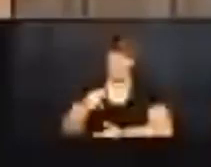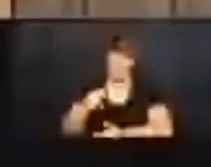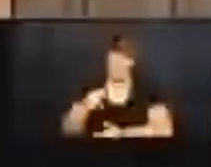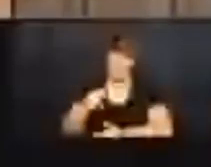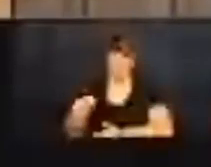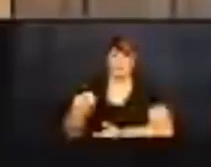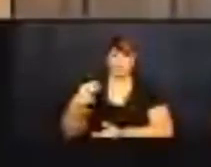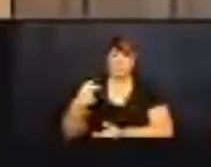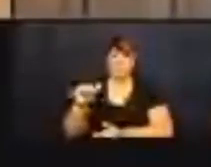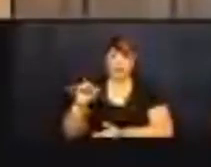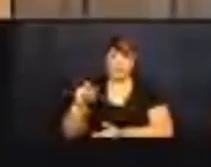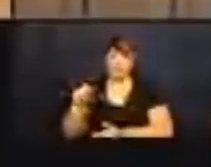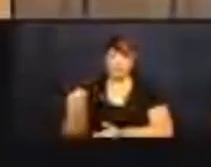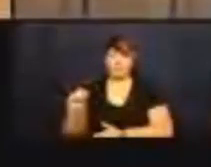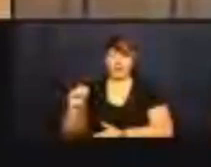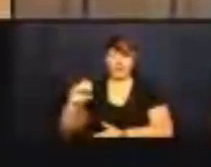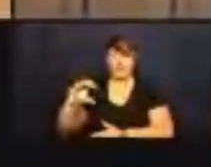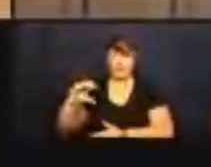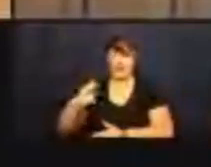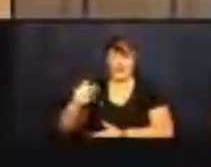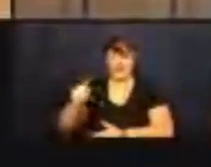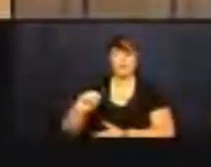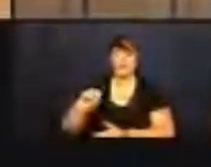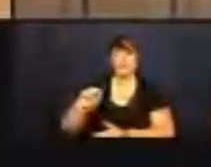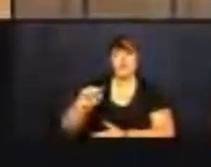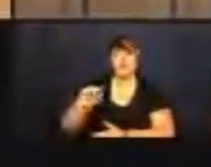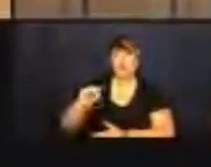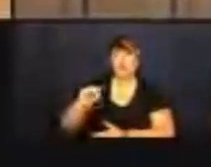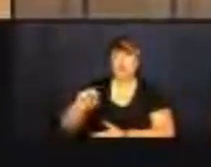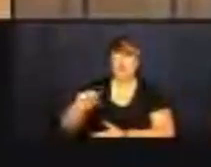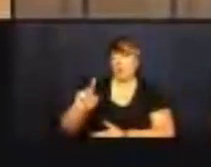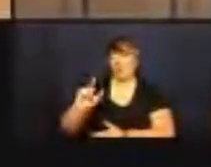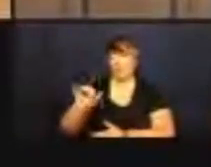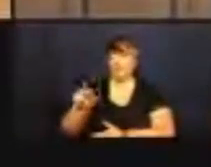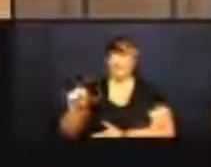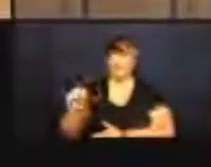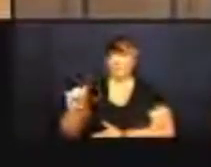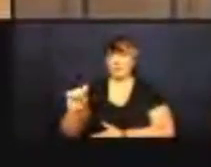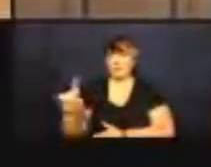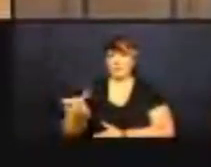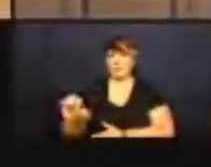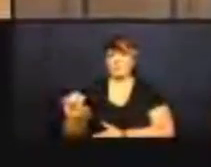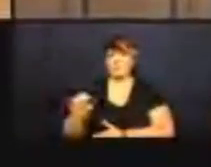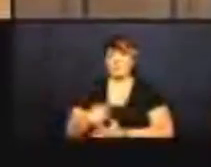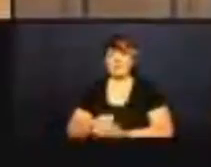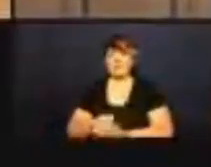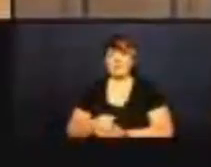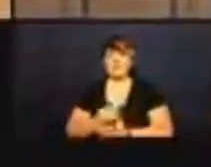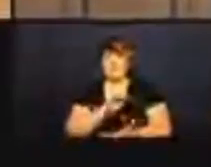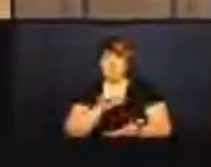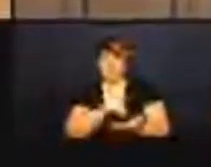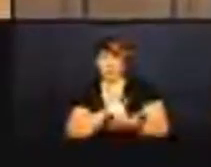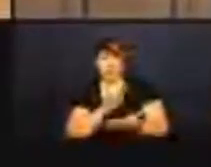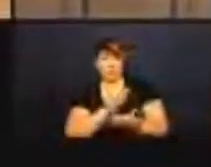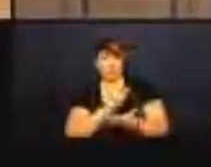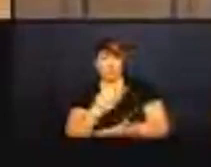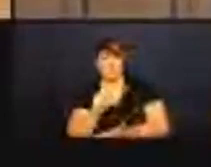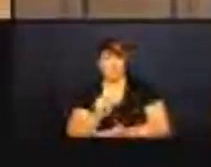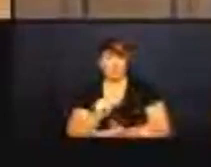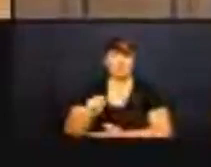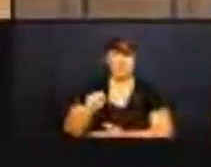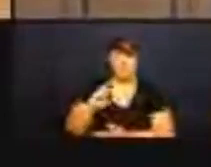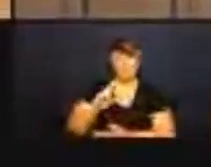zisizoandaliwa kabla. Wanafunzi wafuatao walihudhuria shule ya upili ya Ballard: Ava Patton, Shalaila Ellis, Gonzalez,